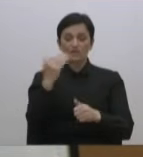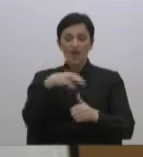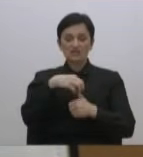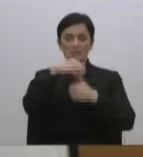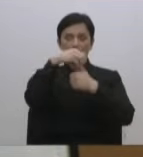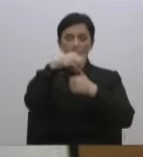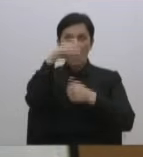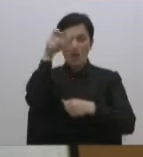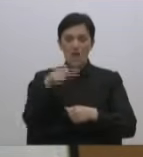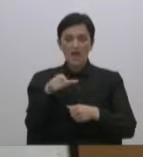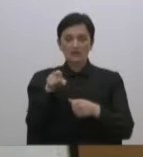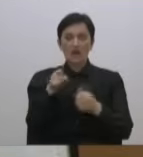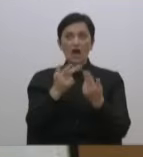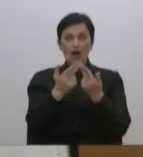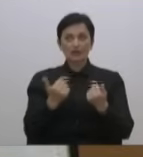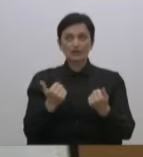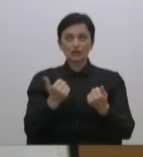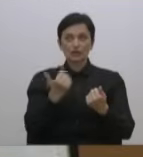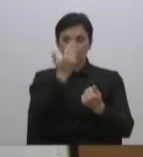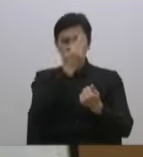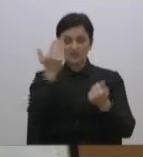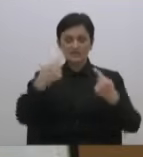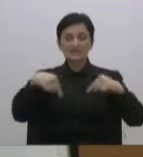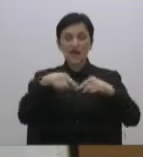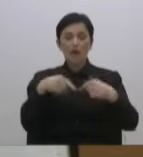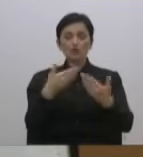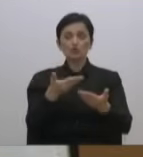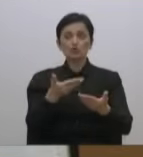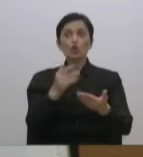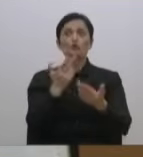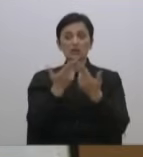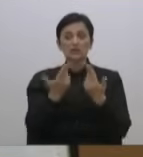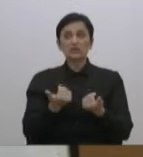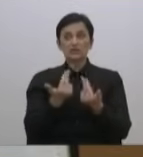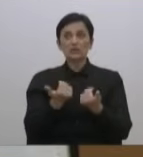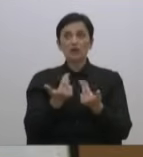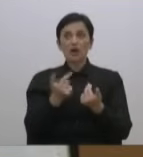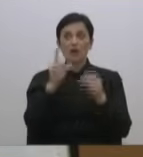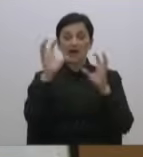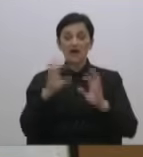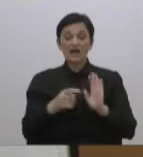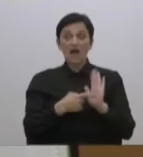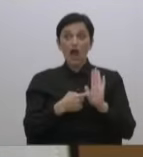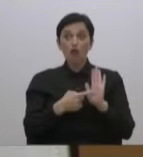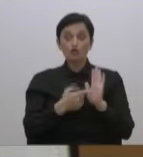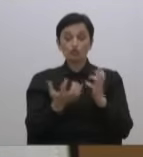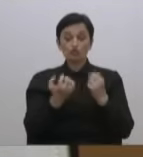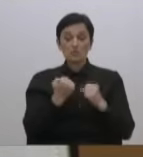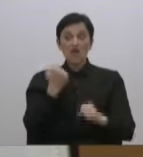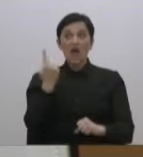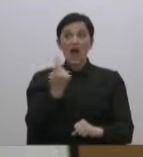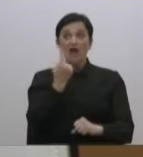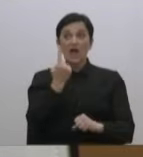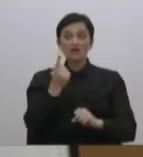Belats, the Agiarot, Sazuga Duebastan, Rom Diach, Amkanonis Mirebis